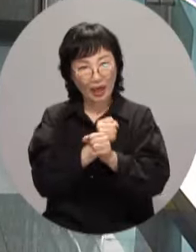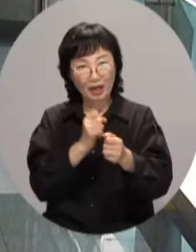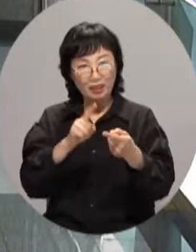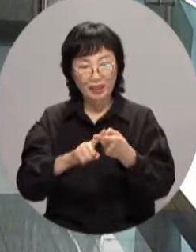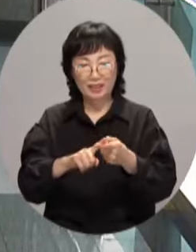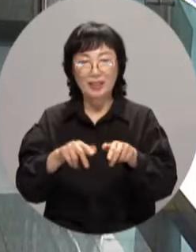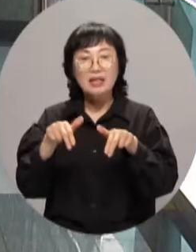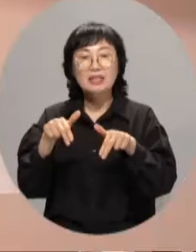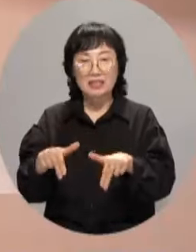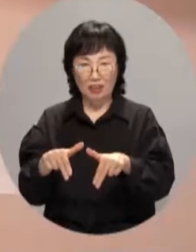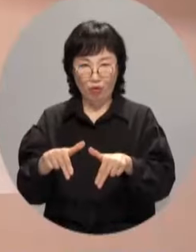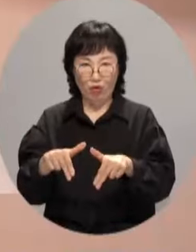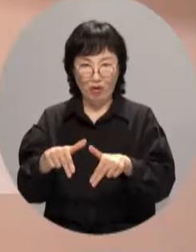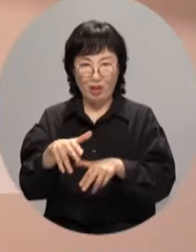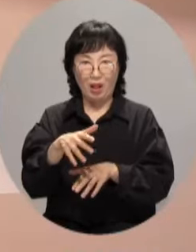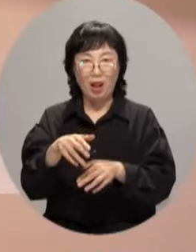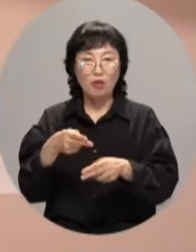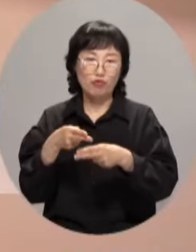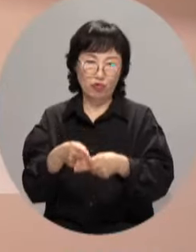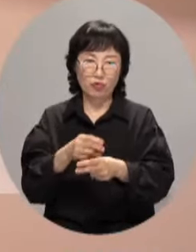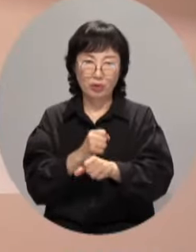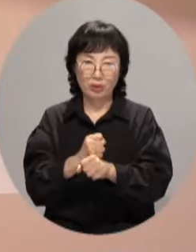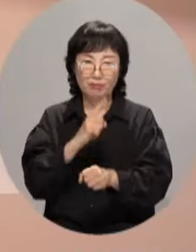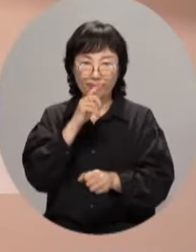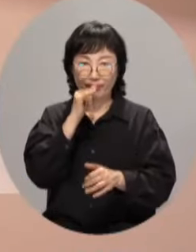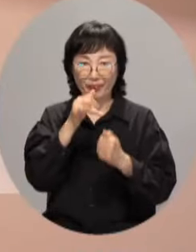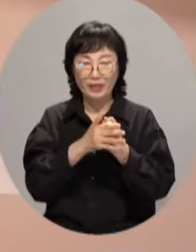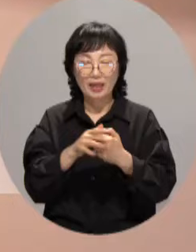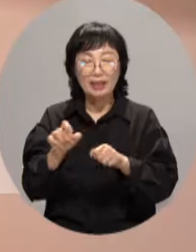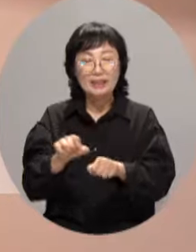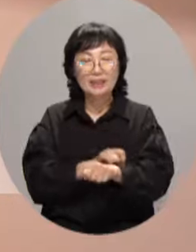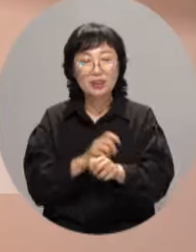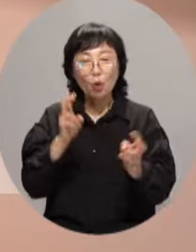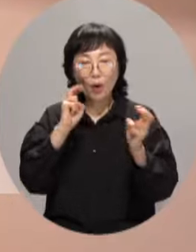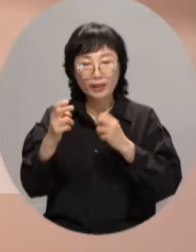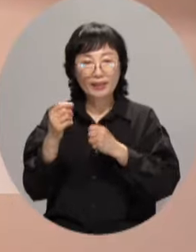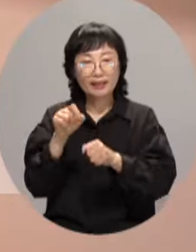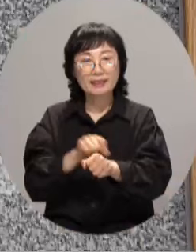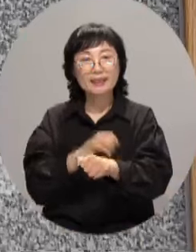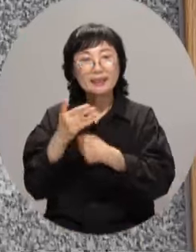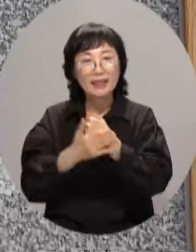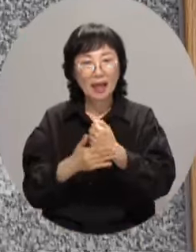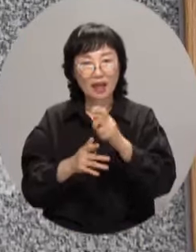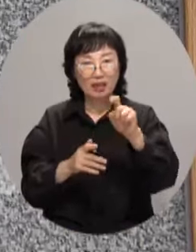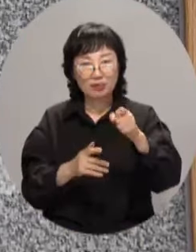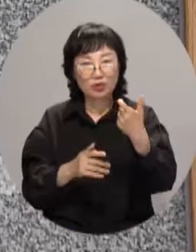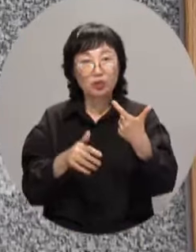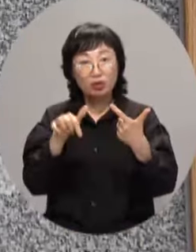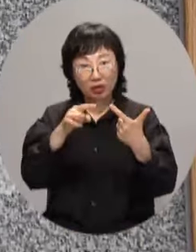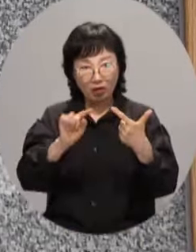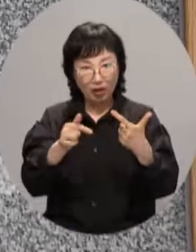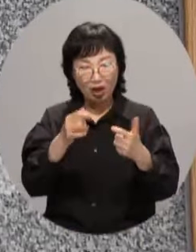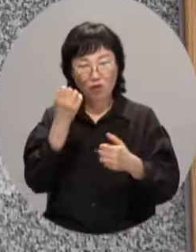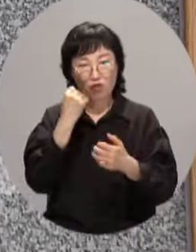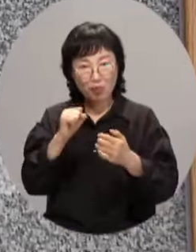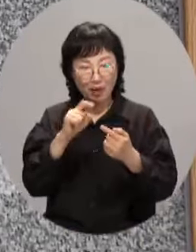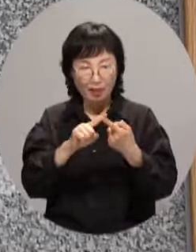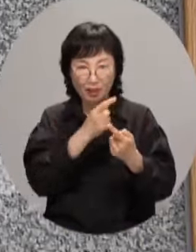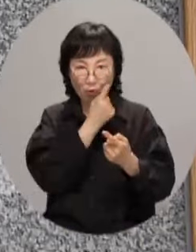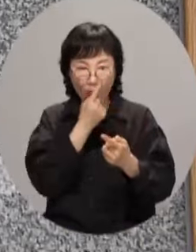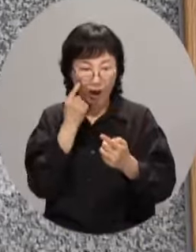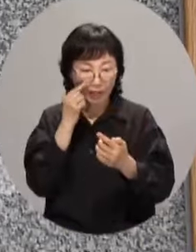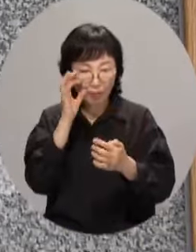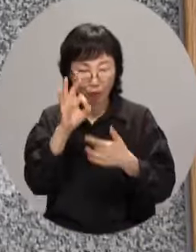밝혀졌습니다 전복자 추도 감사위원회는 특정업체 특해 제공 등 16건의 위반 사항을 확인한 결과 7급